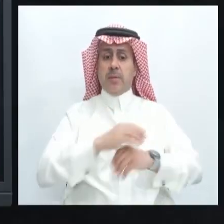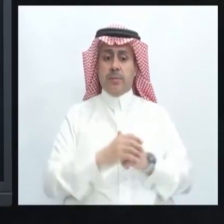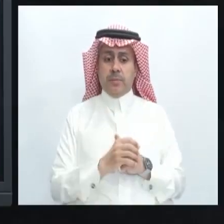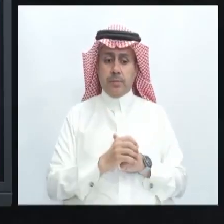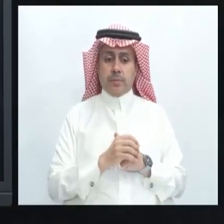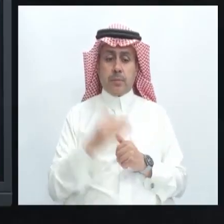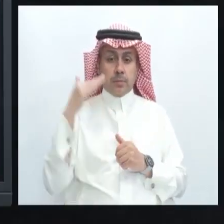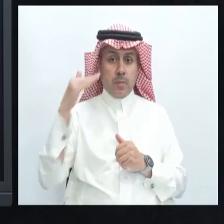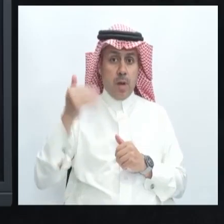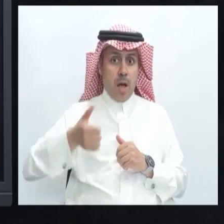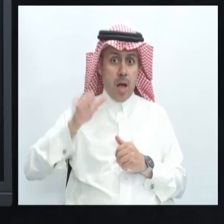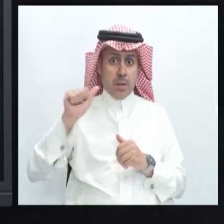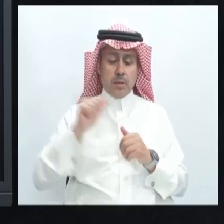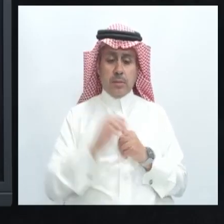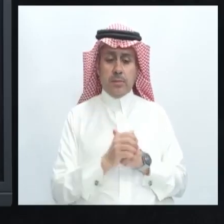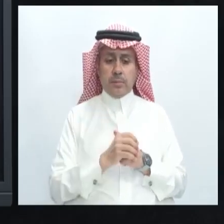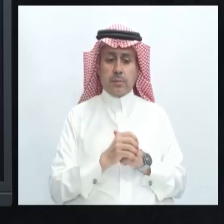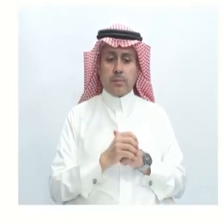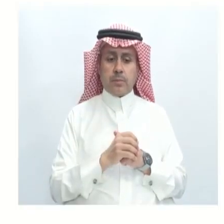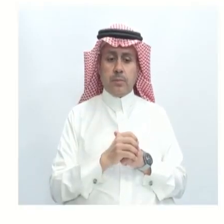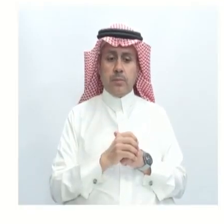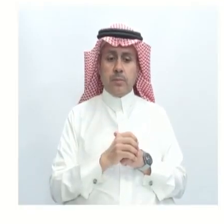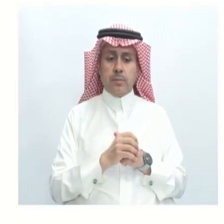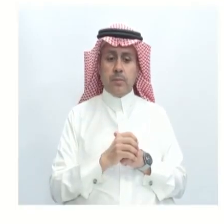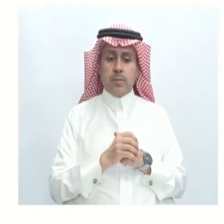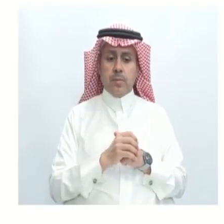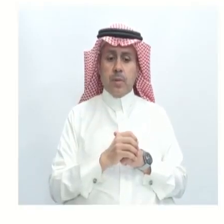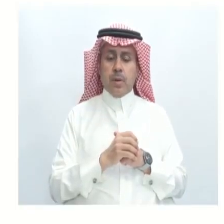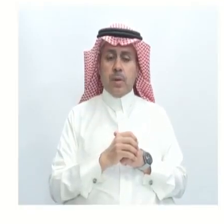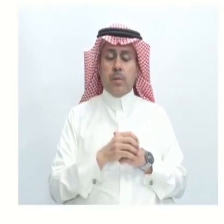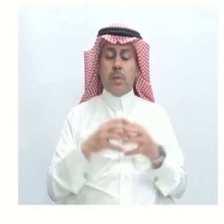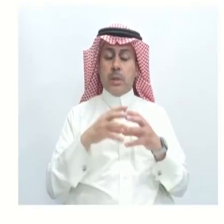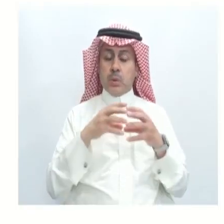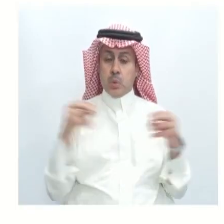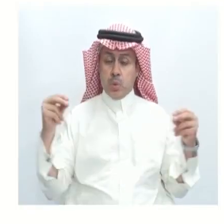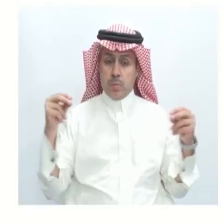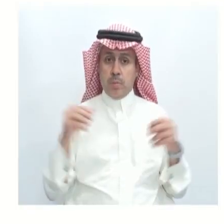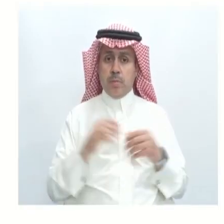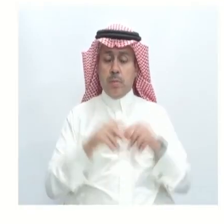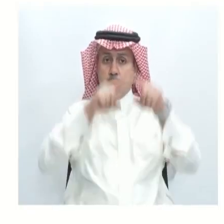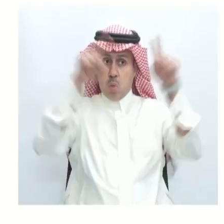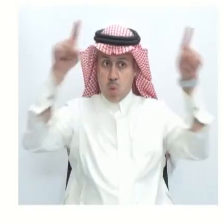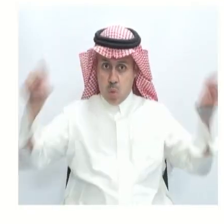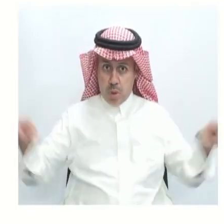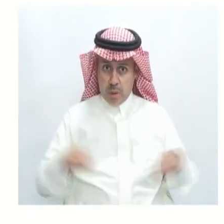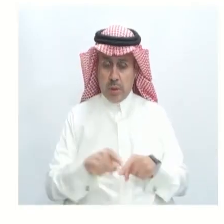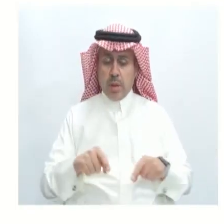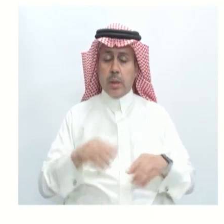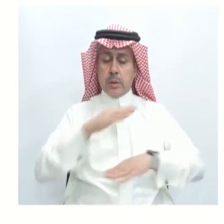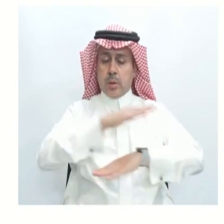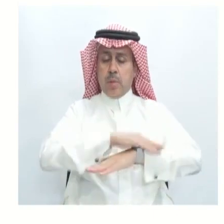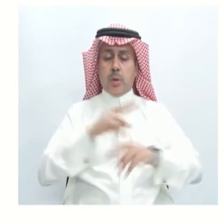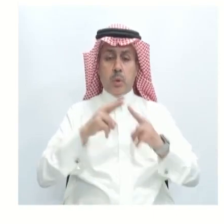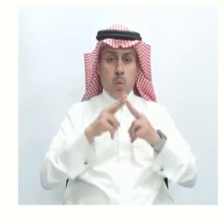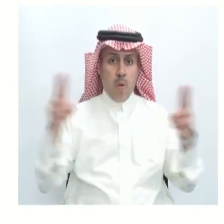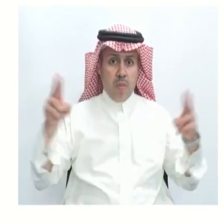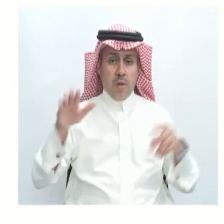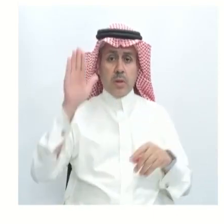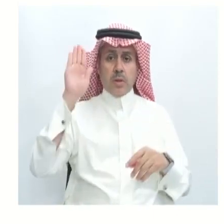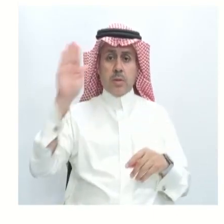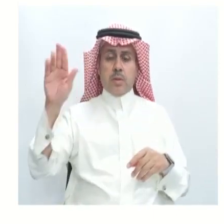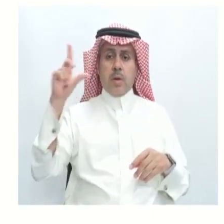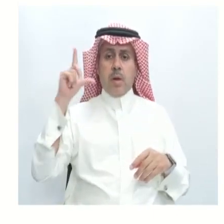تنظيميه خاص بها والمقصود بالهيكل التنظيمي هو خريطه تنظيميه توضح السلطات